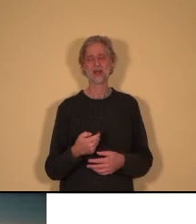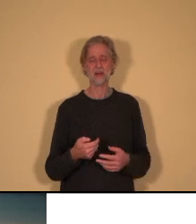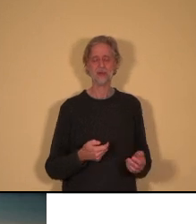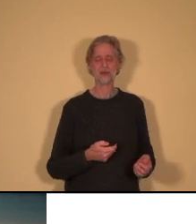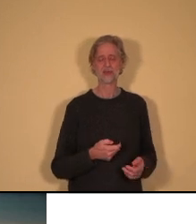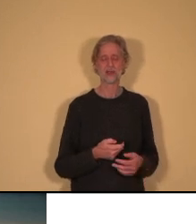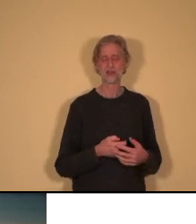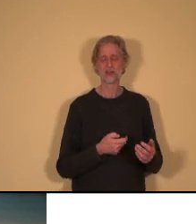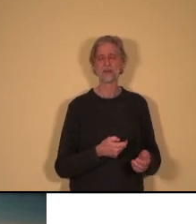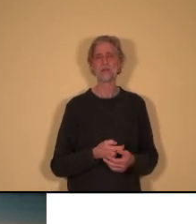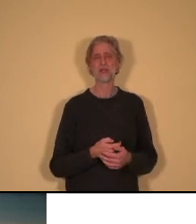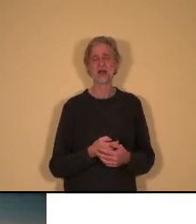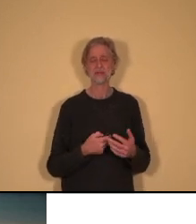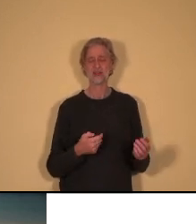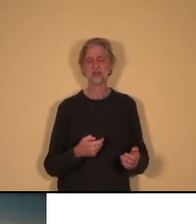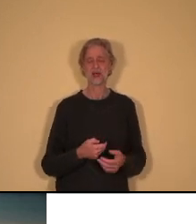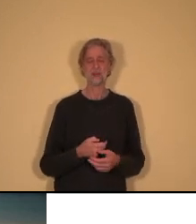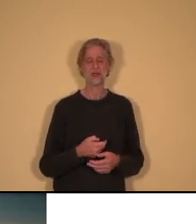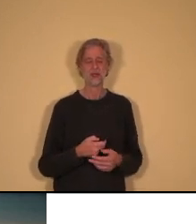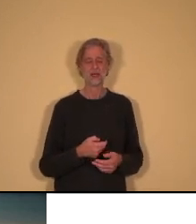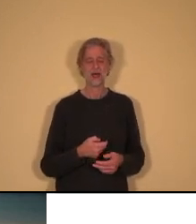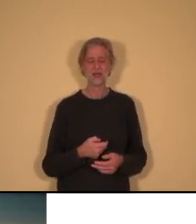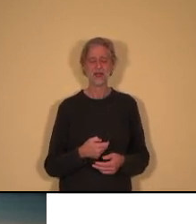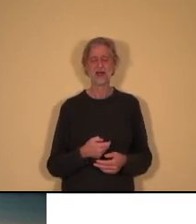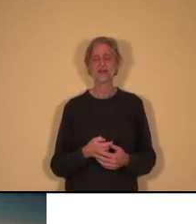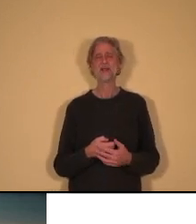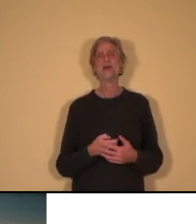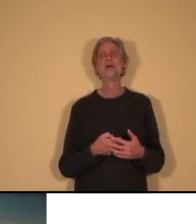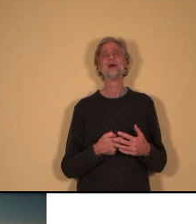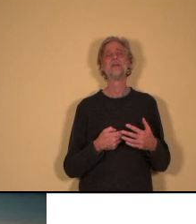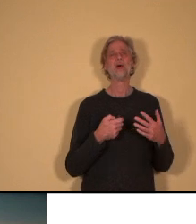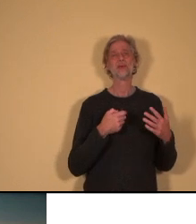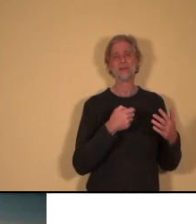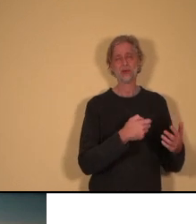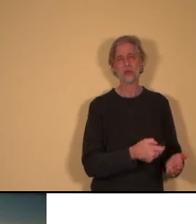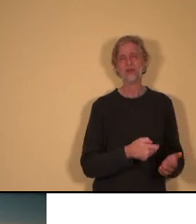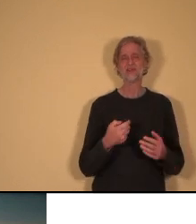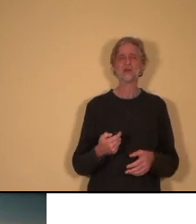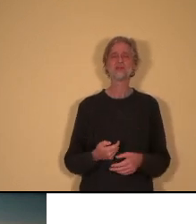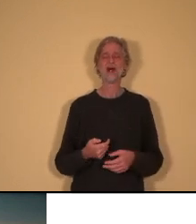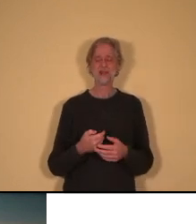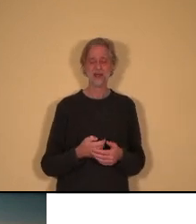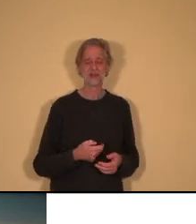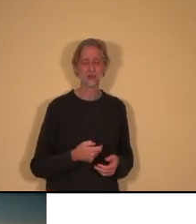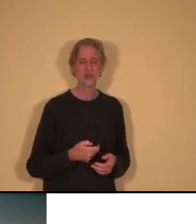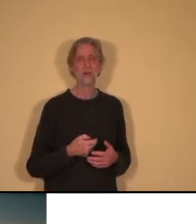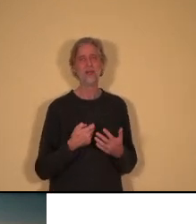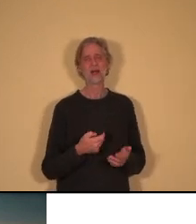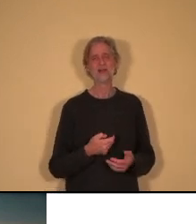Firma Climeworks in Zusammenhang mit den Kraftwerksbetreibern eine Anlage aufgebaut, um das CO2 direkt